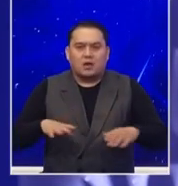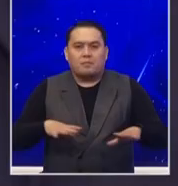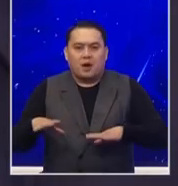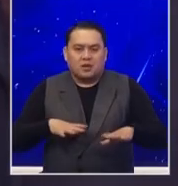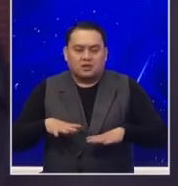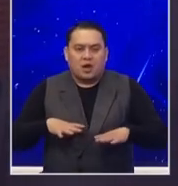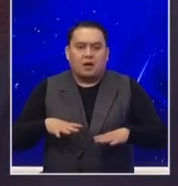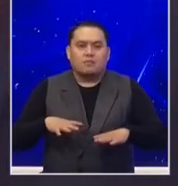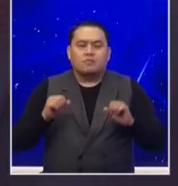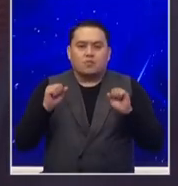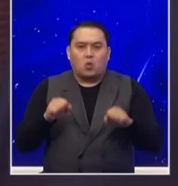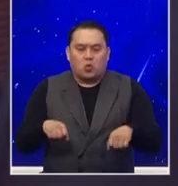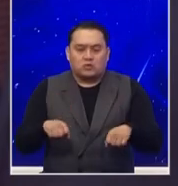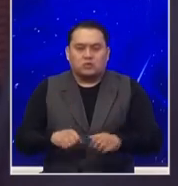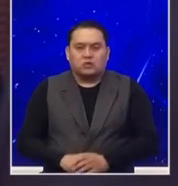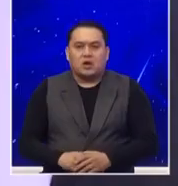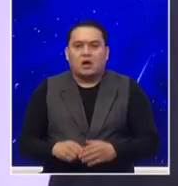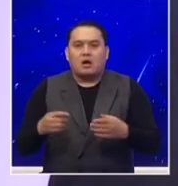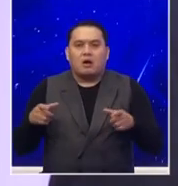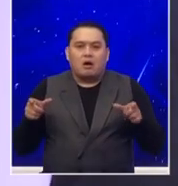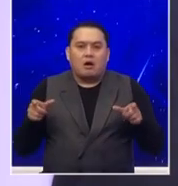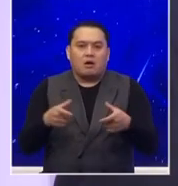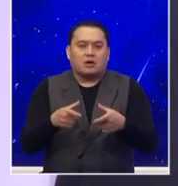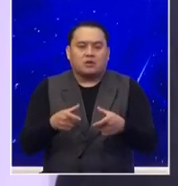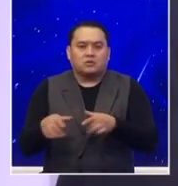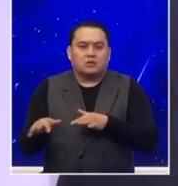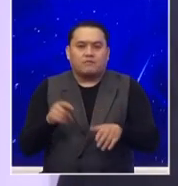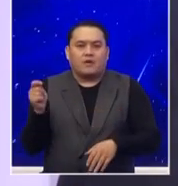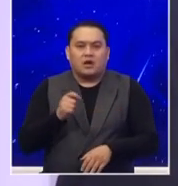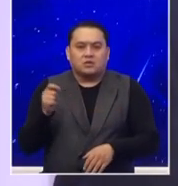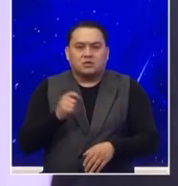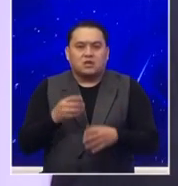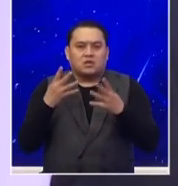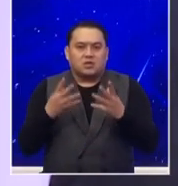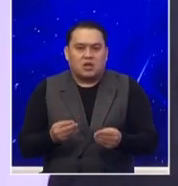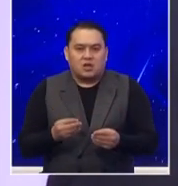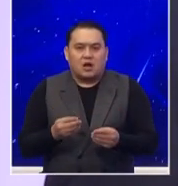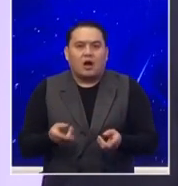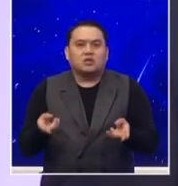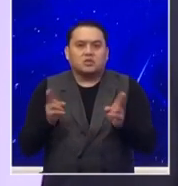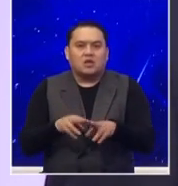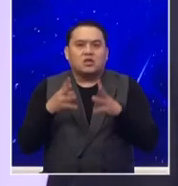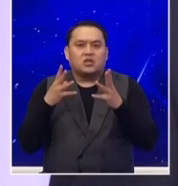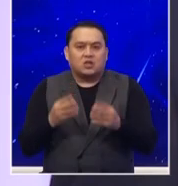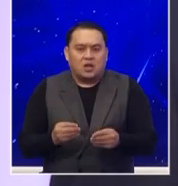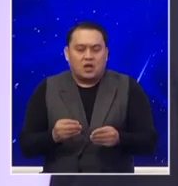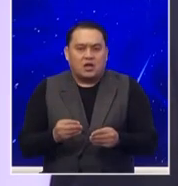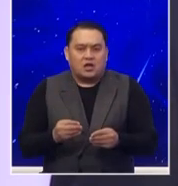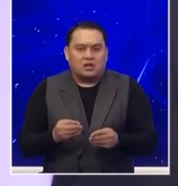для крытых рынков. Ограничение деятельности в воскресные дни. В остальные дни